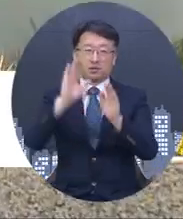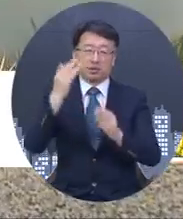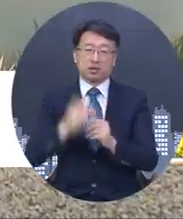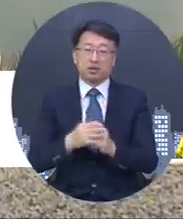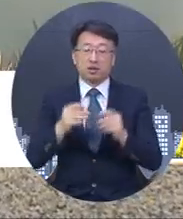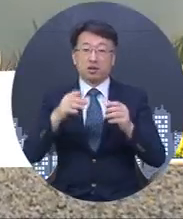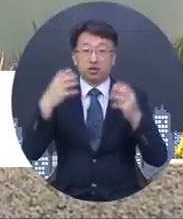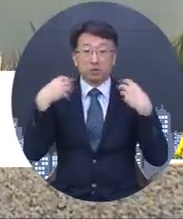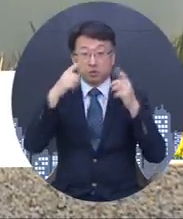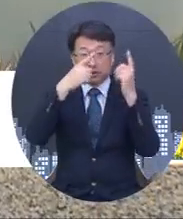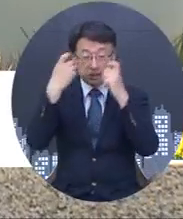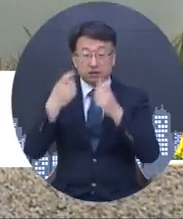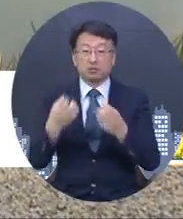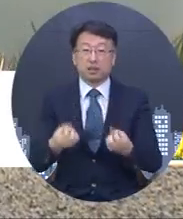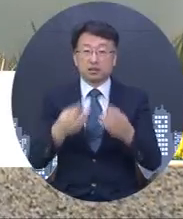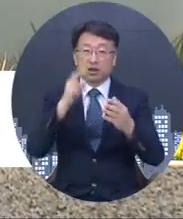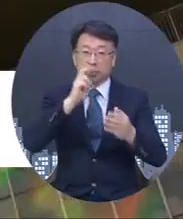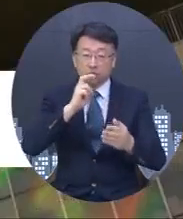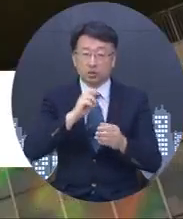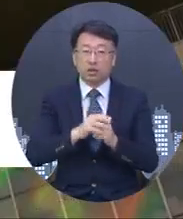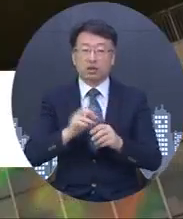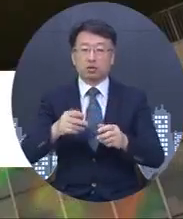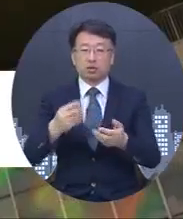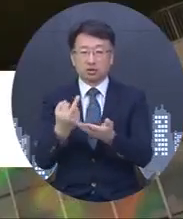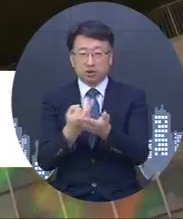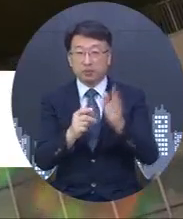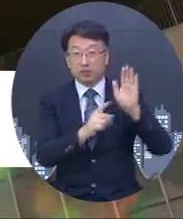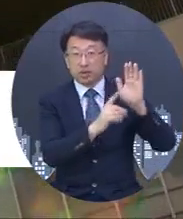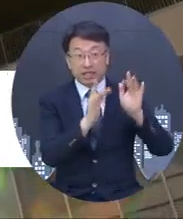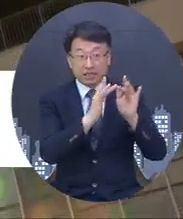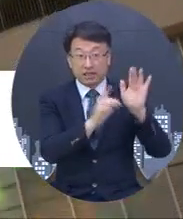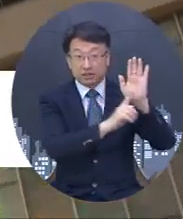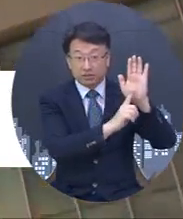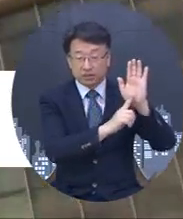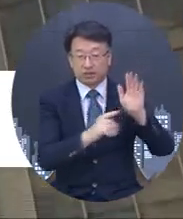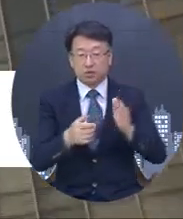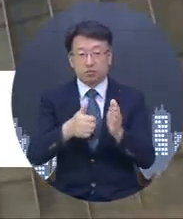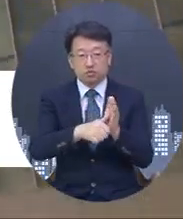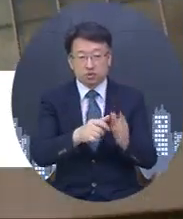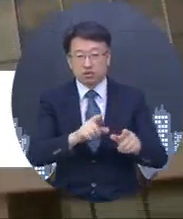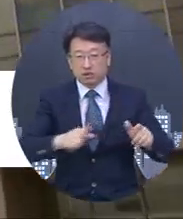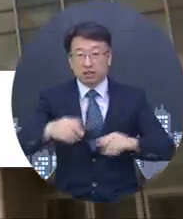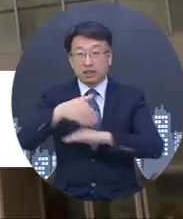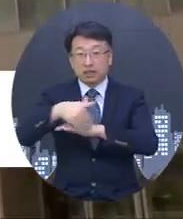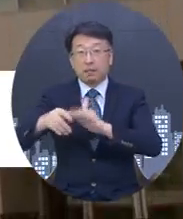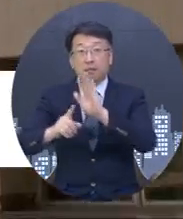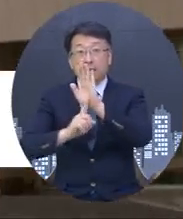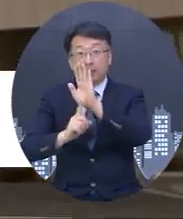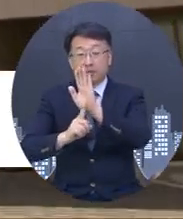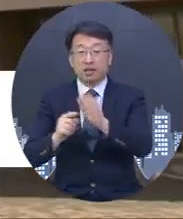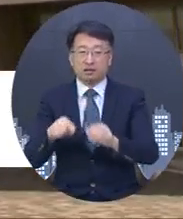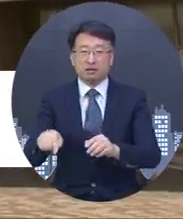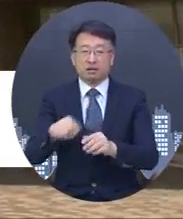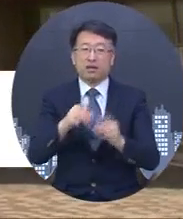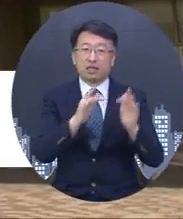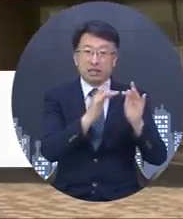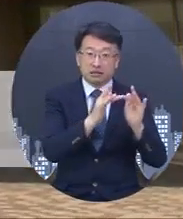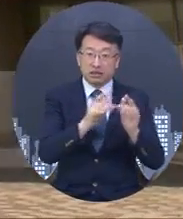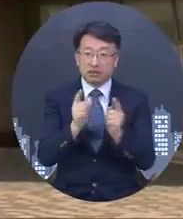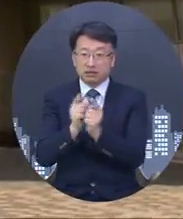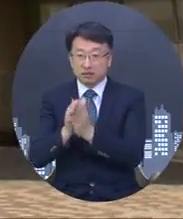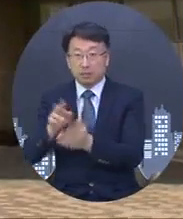정부 기념식과 심포지엄, 온라인 섬 점시관, 섬 특산품 특별기획전 등이 온라인과